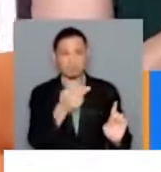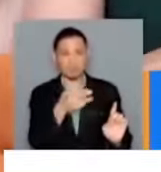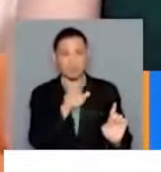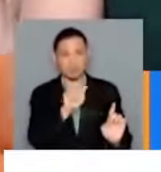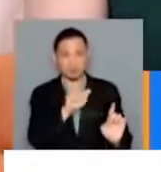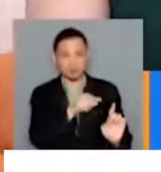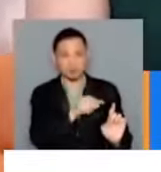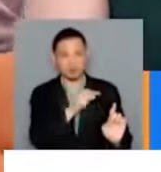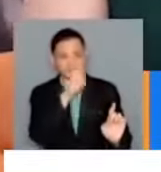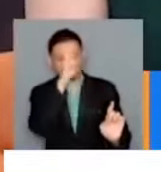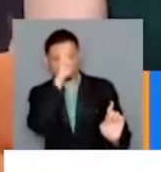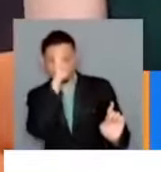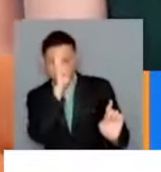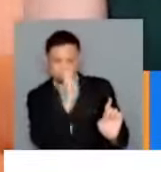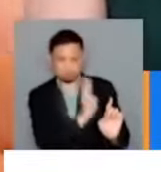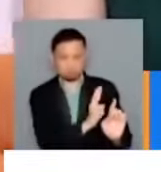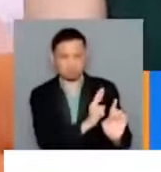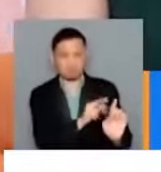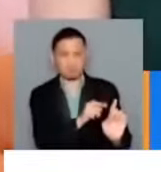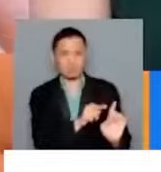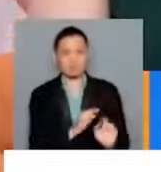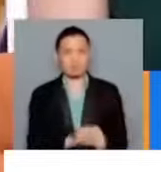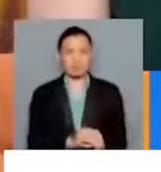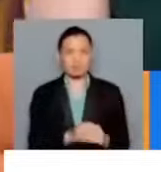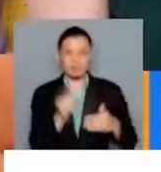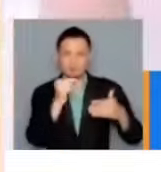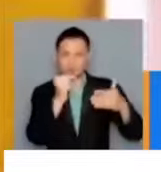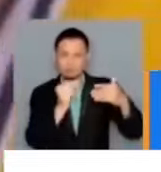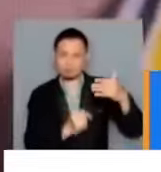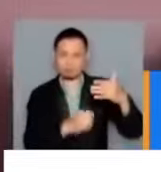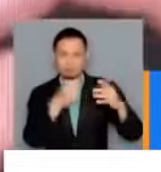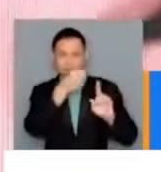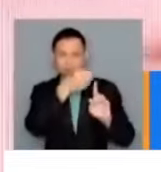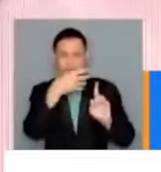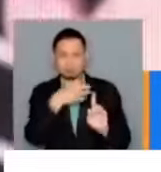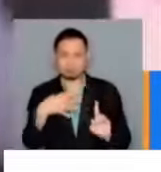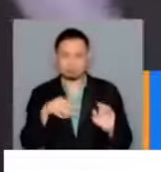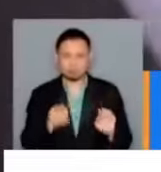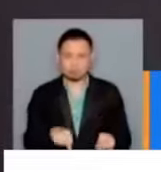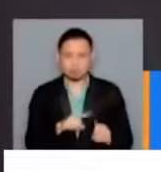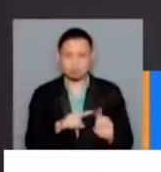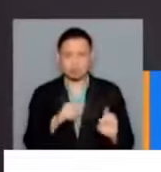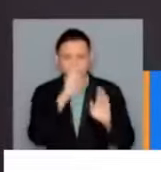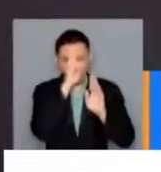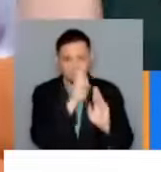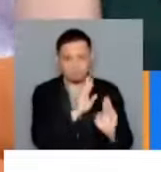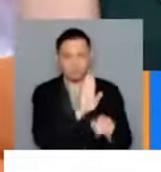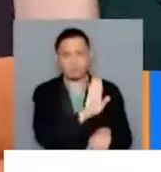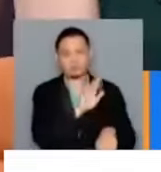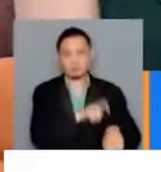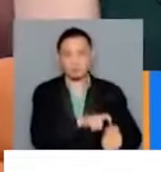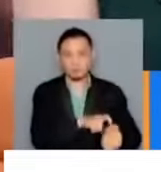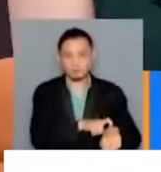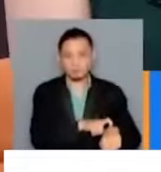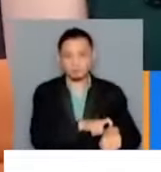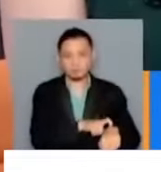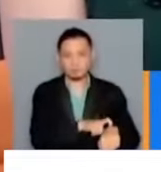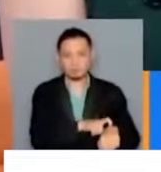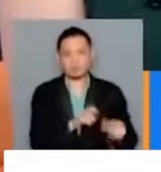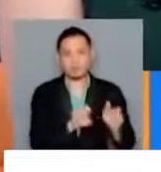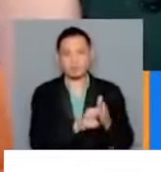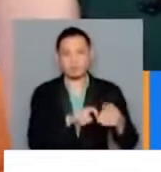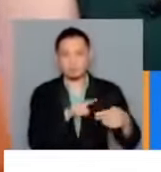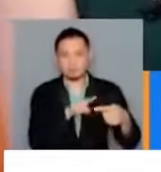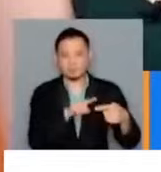Kung pwede lang namin isa-isa yun, pero I respect Shaira a lot. So, nirespect ko lang yung time niya. I know na pag nag-propose ako,